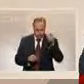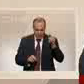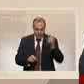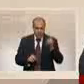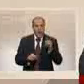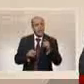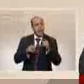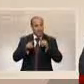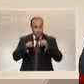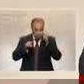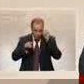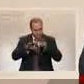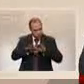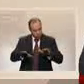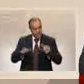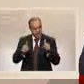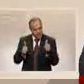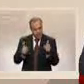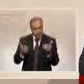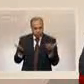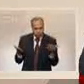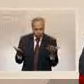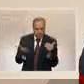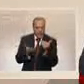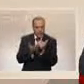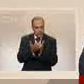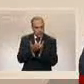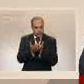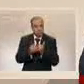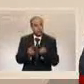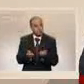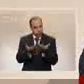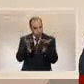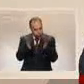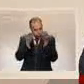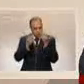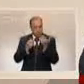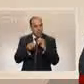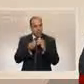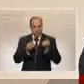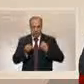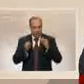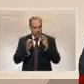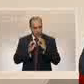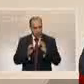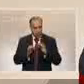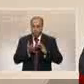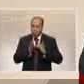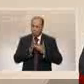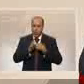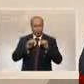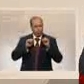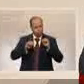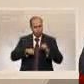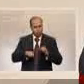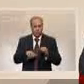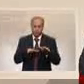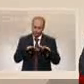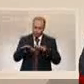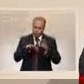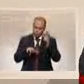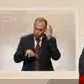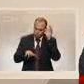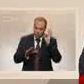وضعنا مستقر اقتصادنا مزدهر معناش ارهاب اي انسان قادر كونه يسير